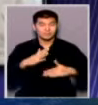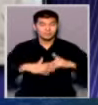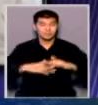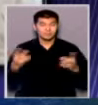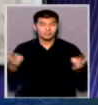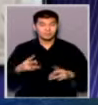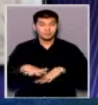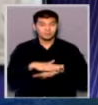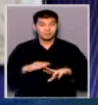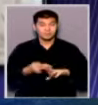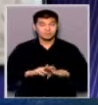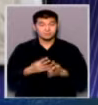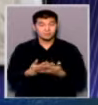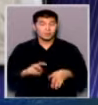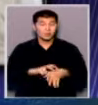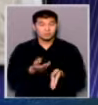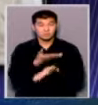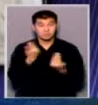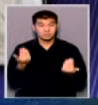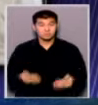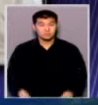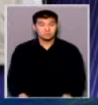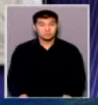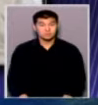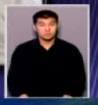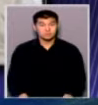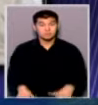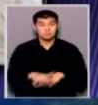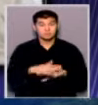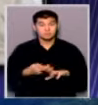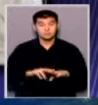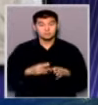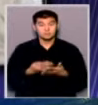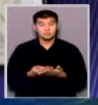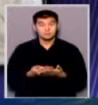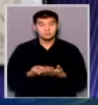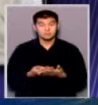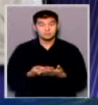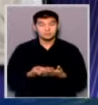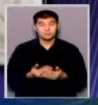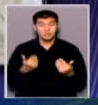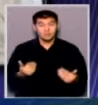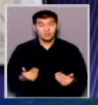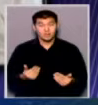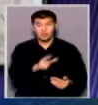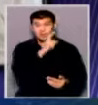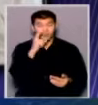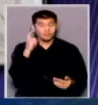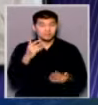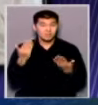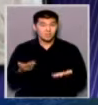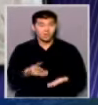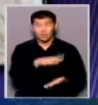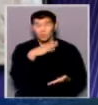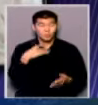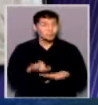бұл халықта ондай қорқыныш жоқ деп айтуға болады. Олар қазір маска киіп жүрмеген